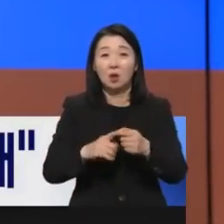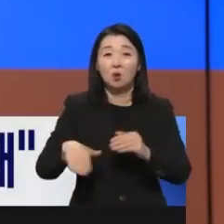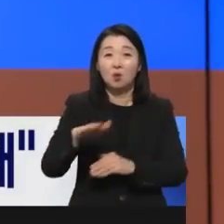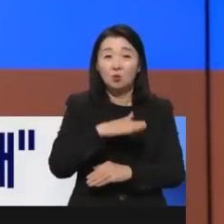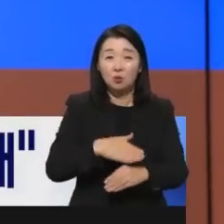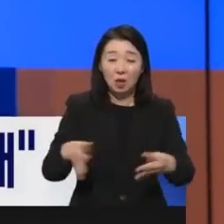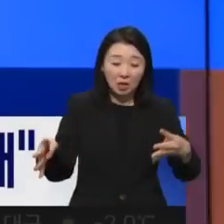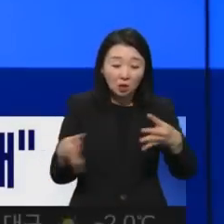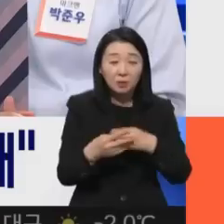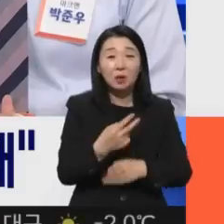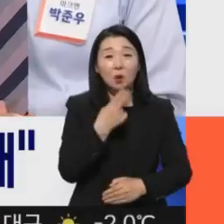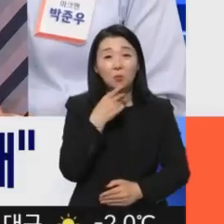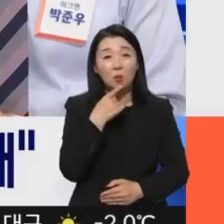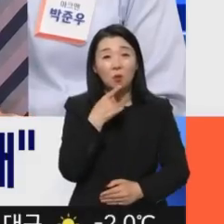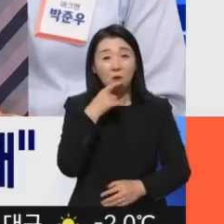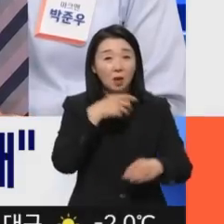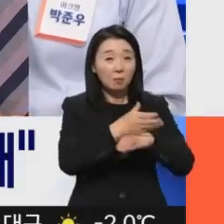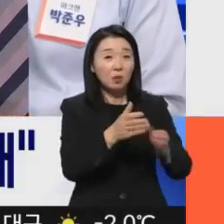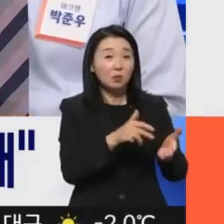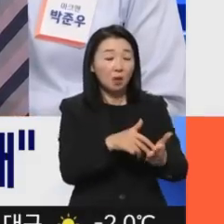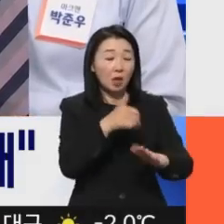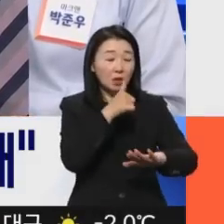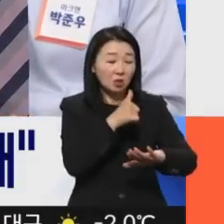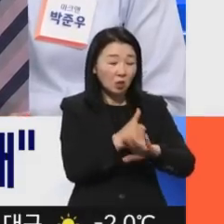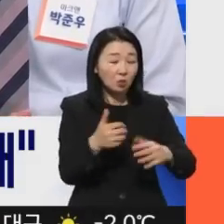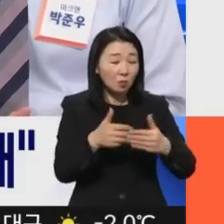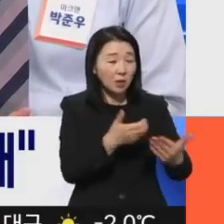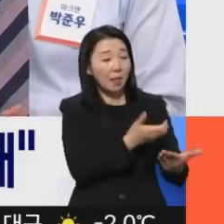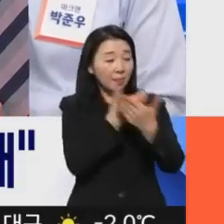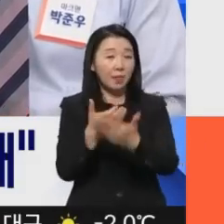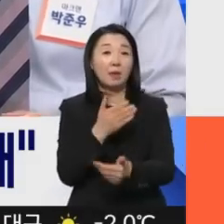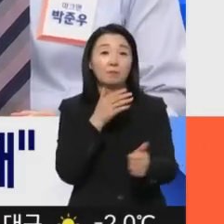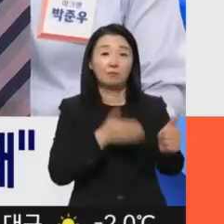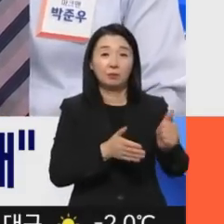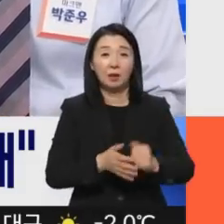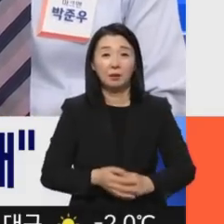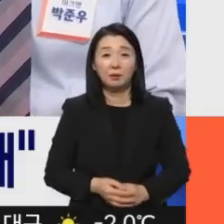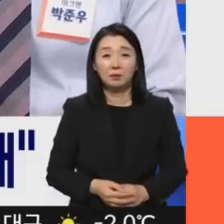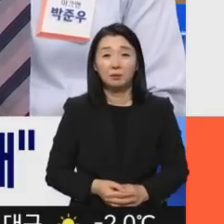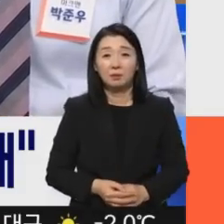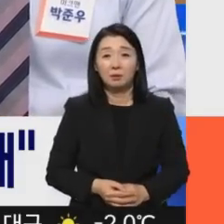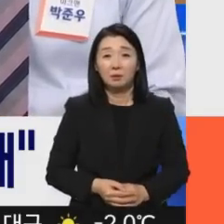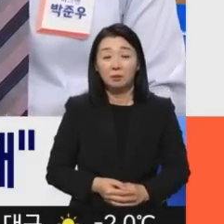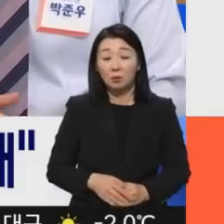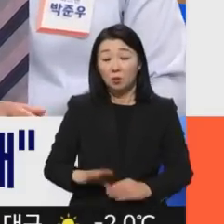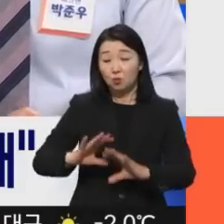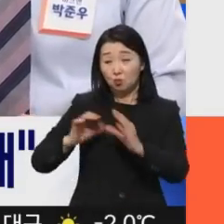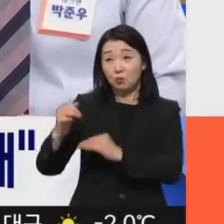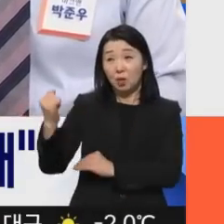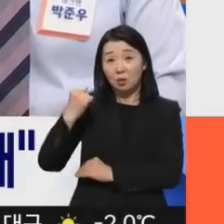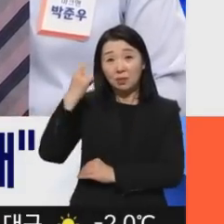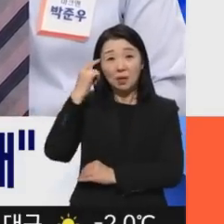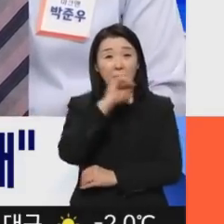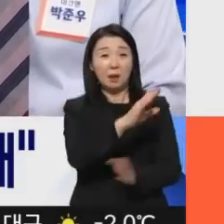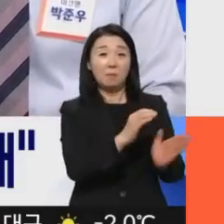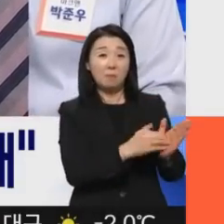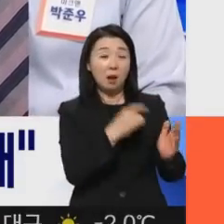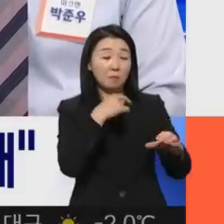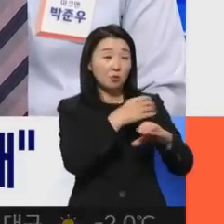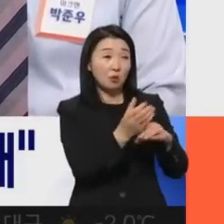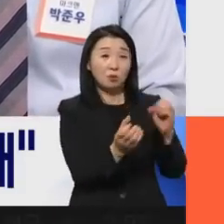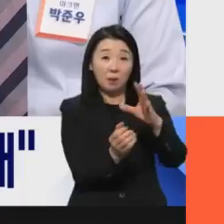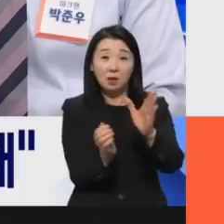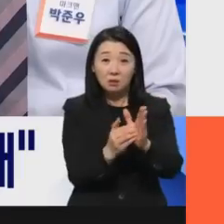수 있는 건 없고 오히려 민주당이 최종 협상안을 내달라라고 요구를 했습니다. 우리 생각을 다 말했고 민주당도 했는데